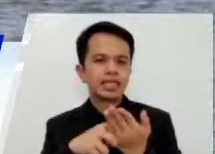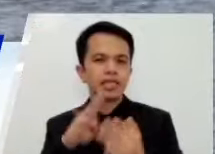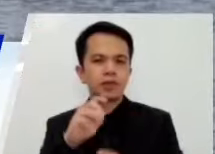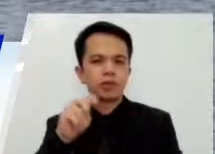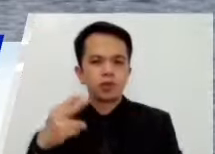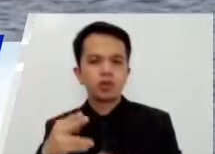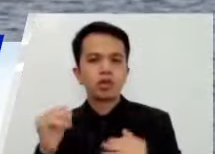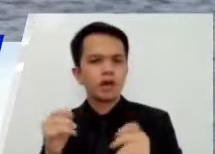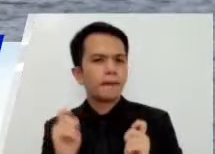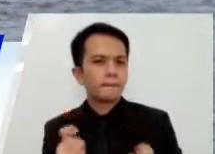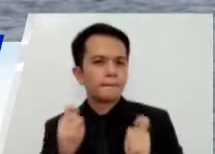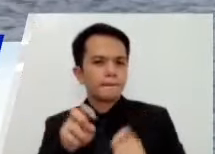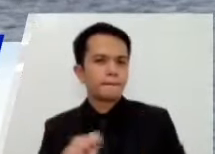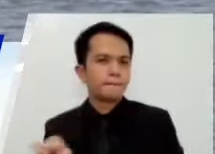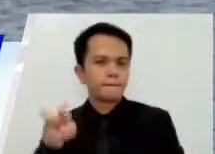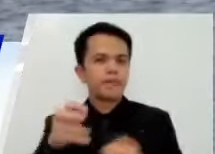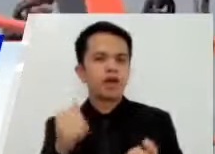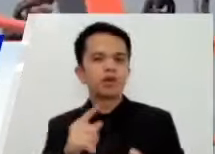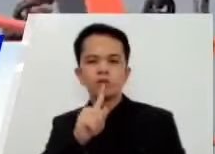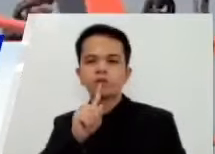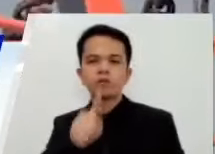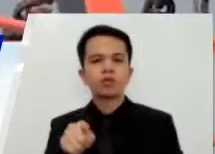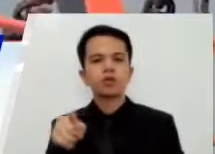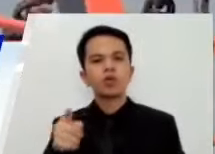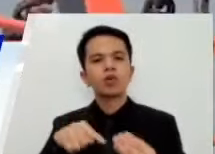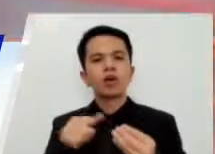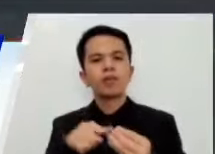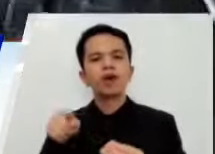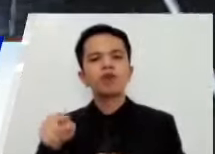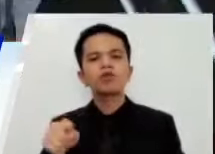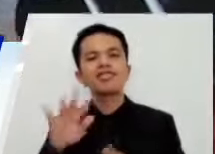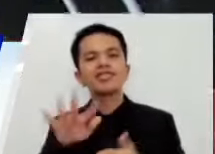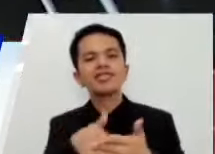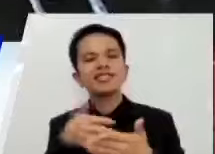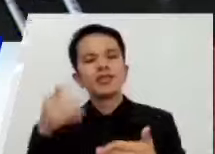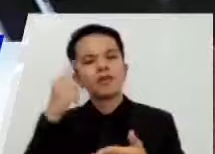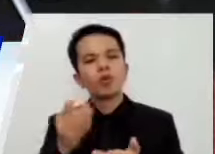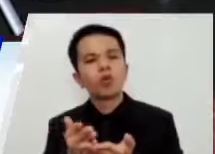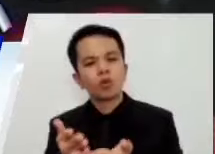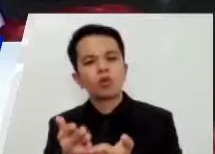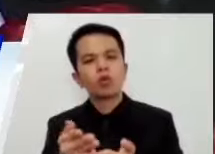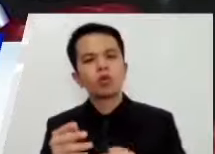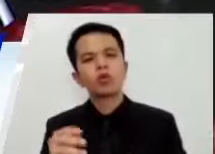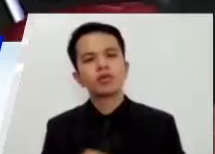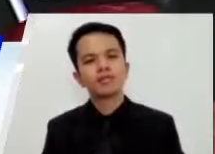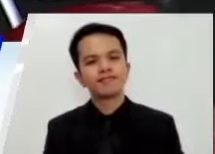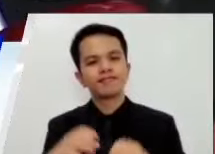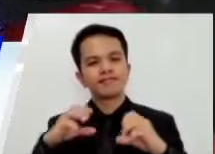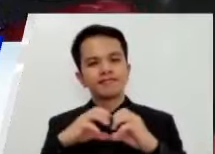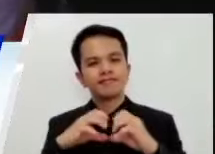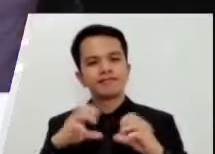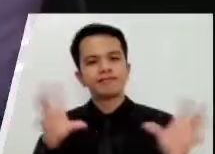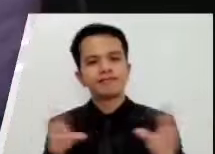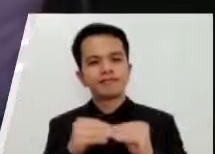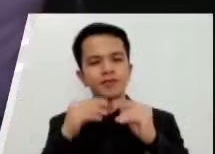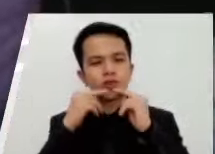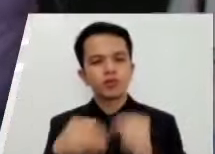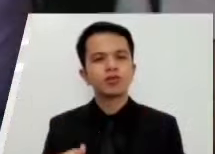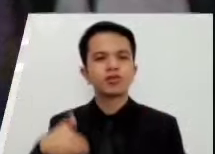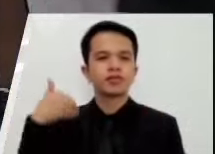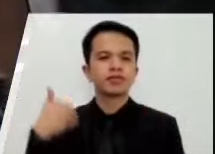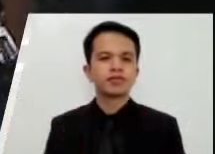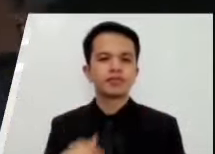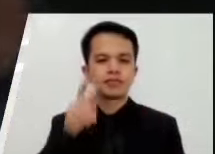biyahe, ipinag-utos ng Marina ang pagduluwag ng schedule ng mga barko. Para sa GMA Integrated News,